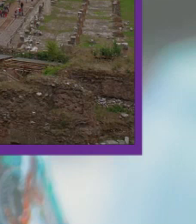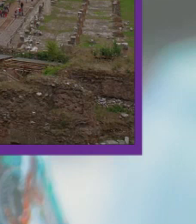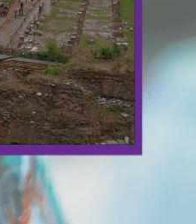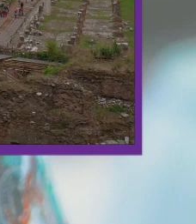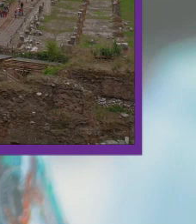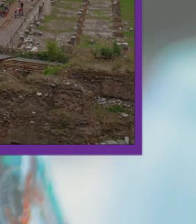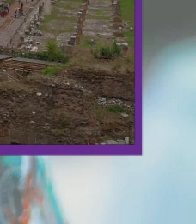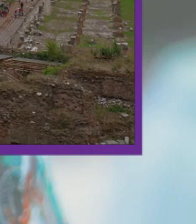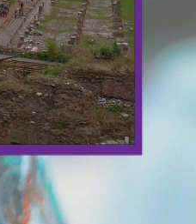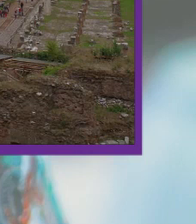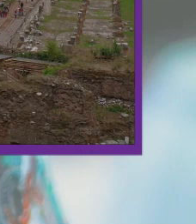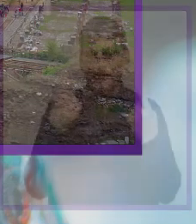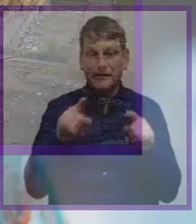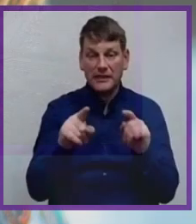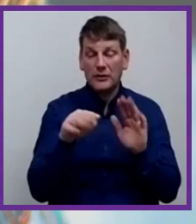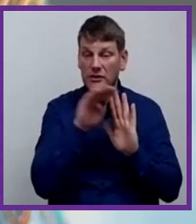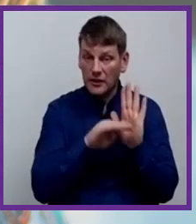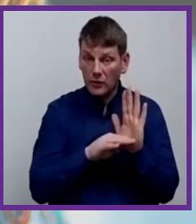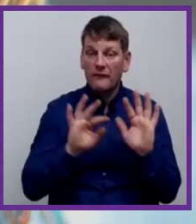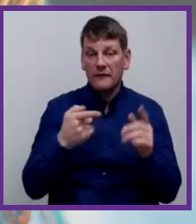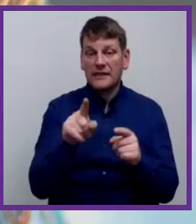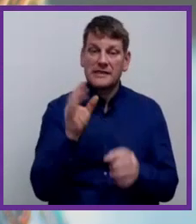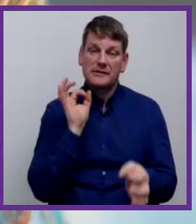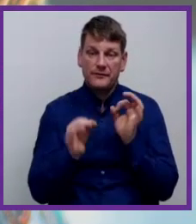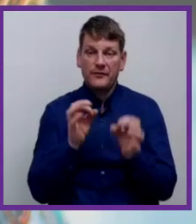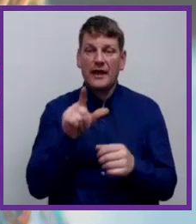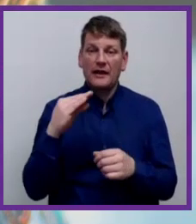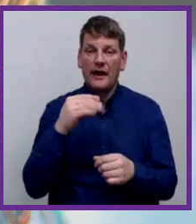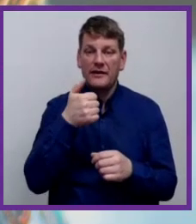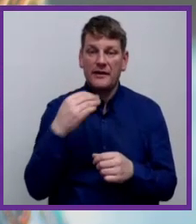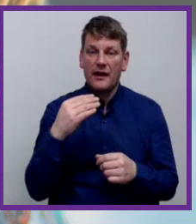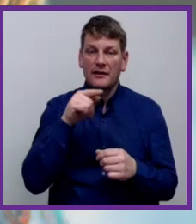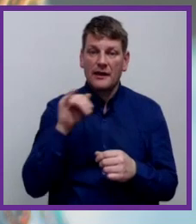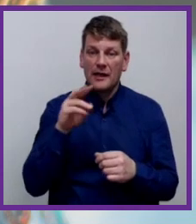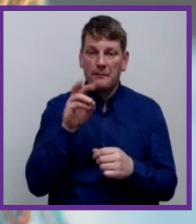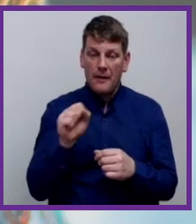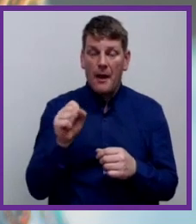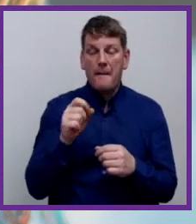aktos, vai tas ir samērīgs šī leģitīmā mērķa sasniegšanai.